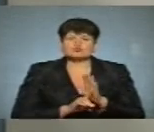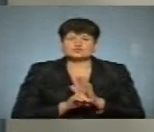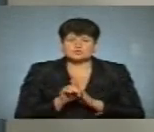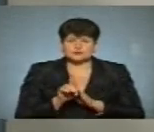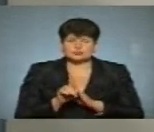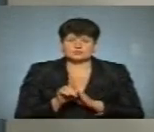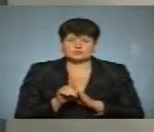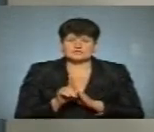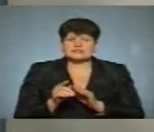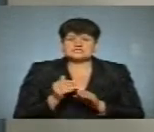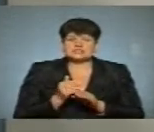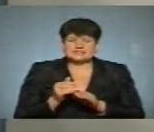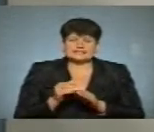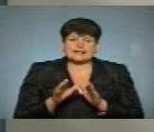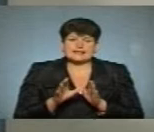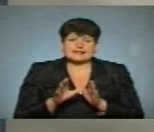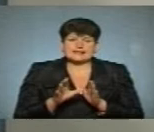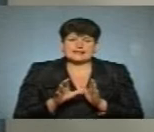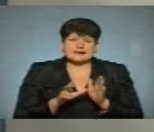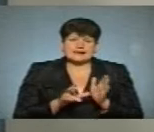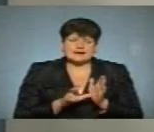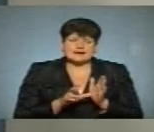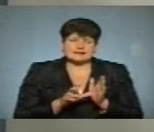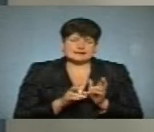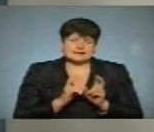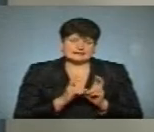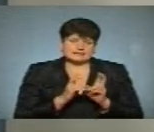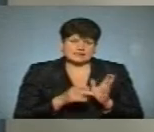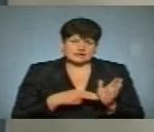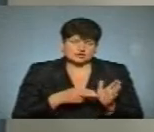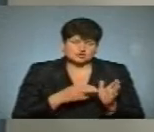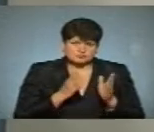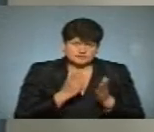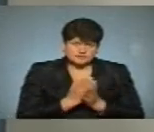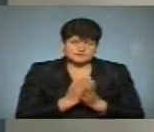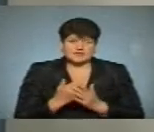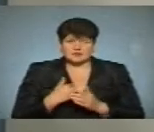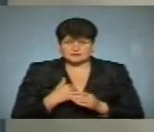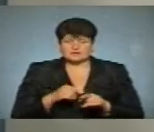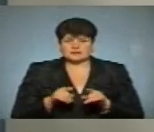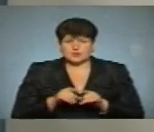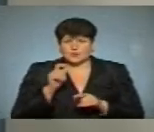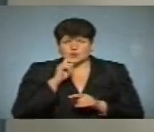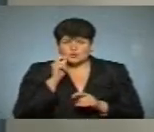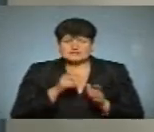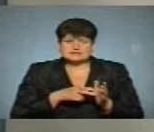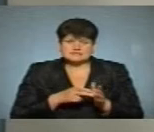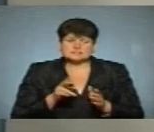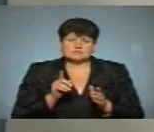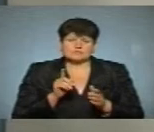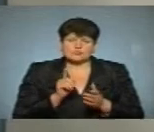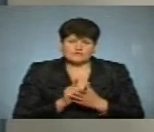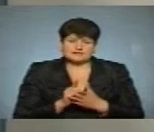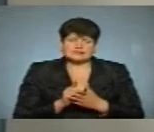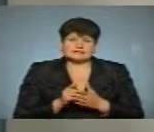вводиться частина електричок на ті рейси, де вони зараз можуть вести. І ми виходимо теж, Укрзалізниця повинна виходити